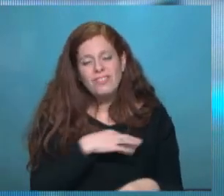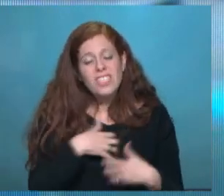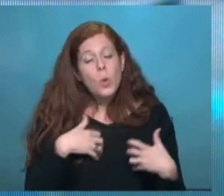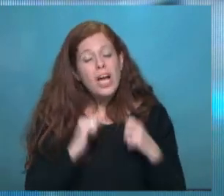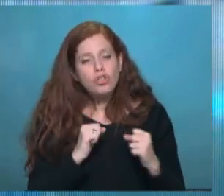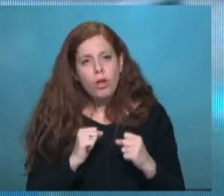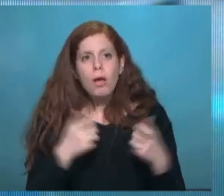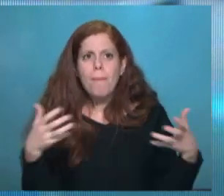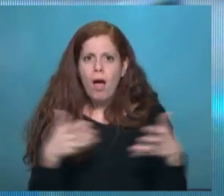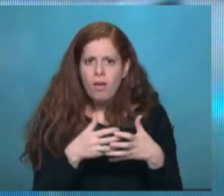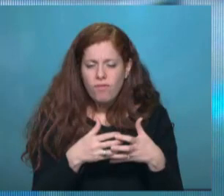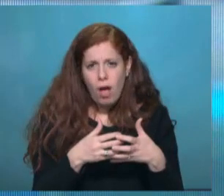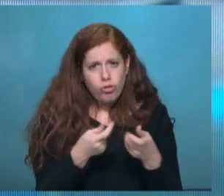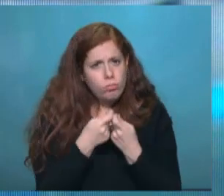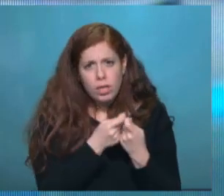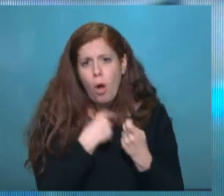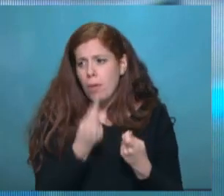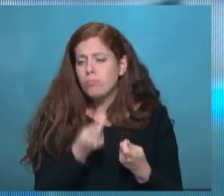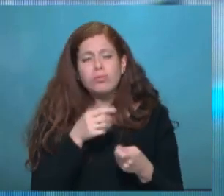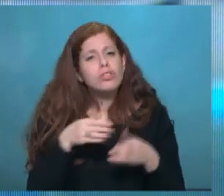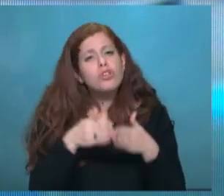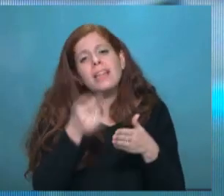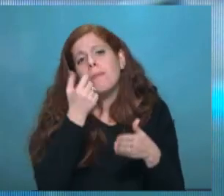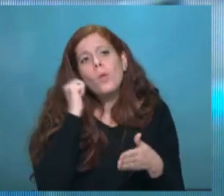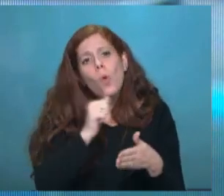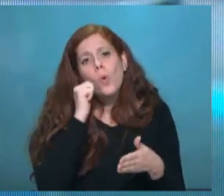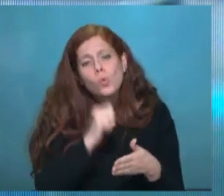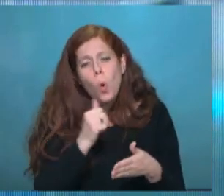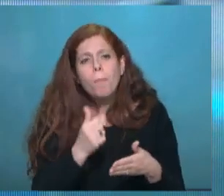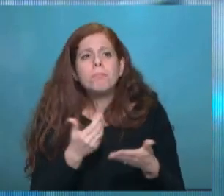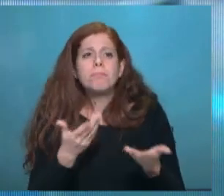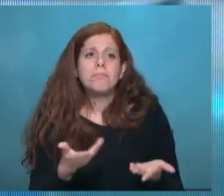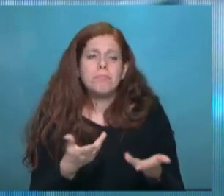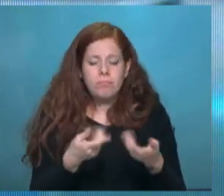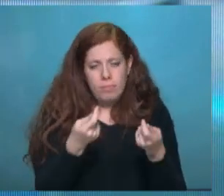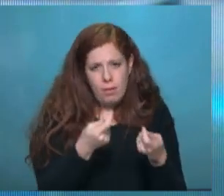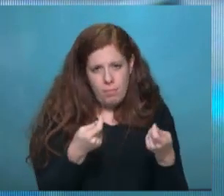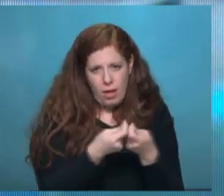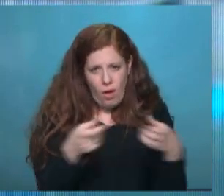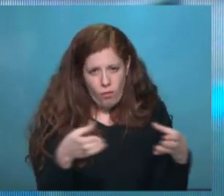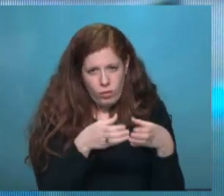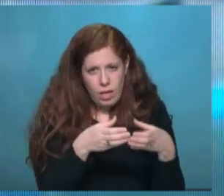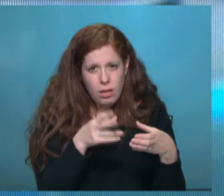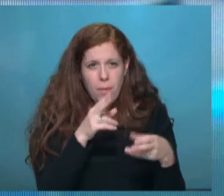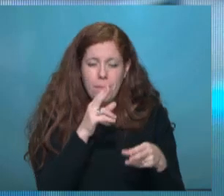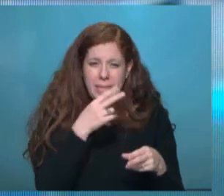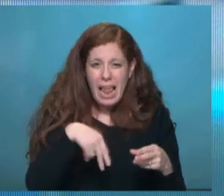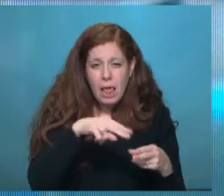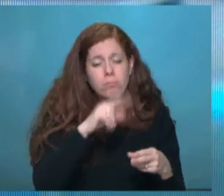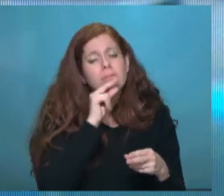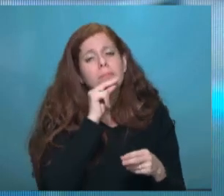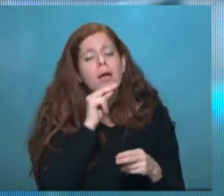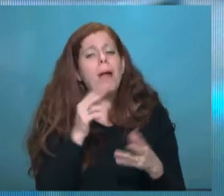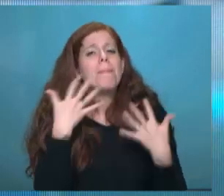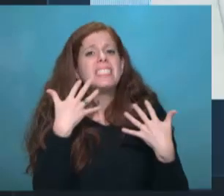שמדובר בשייט שיוצא כמעט בכל יום. מנגד, עדויות מקרב קבוצת המטיילים מדברות על מזג אוויר סוער במיוחד